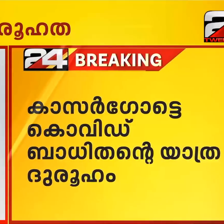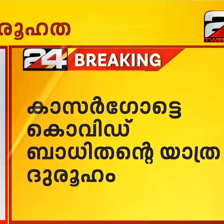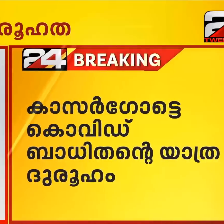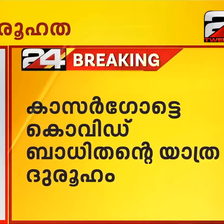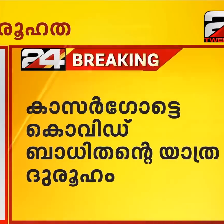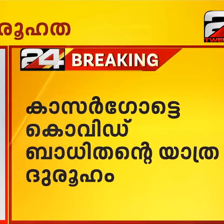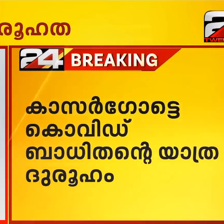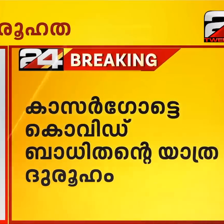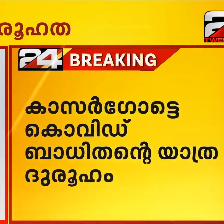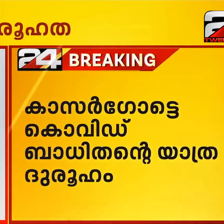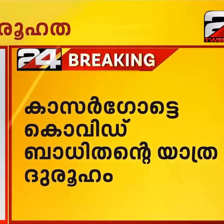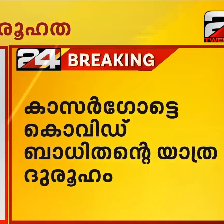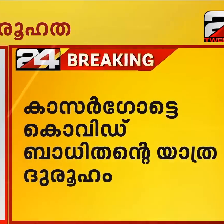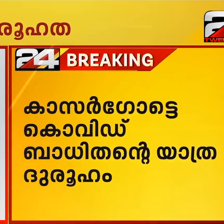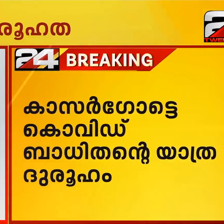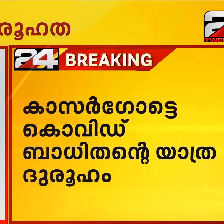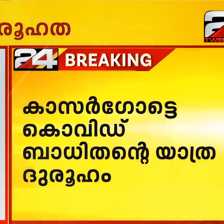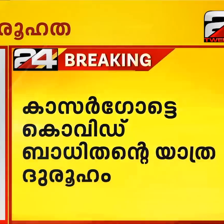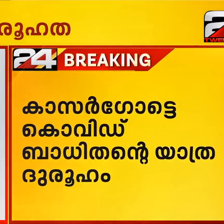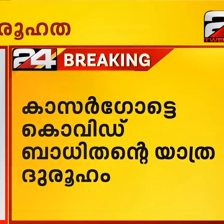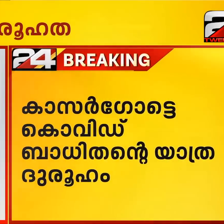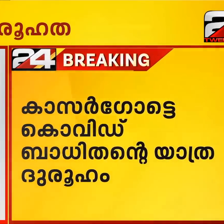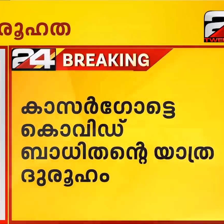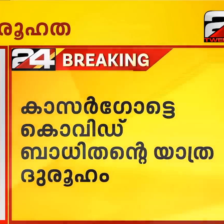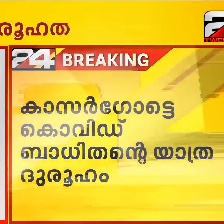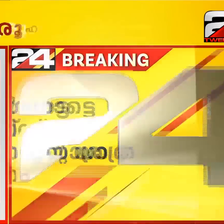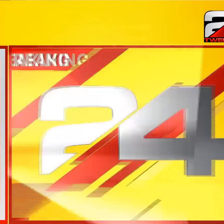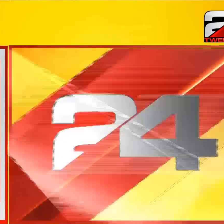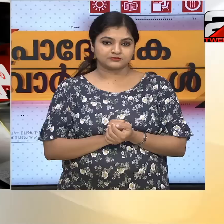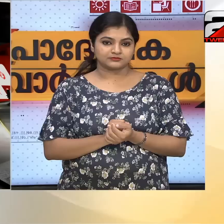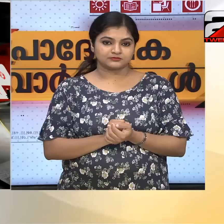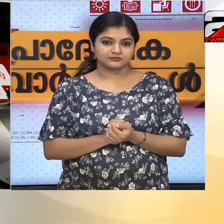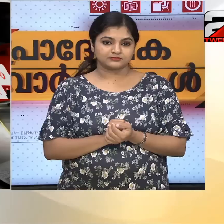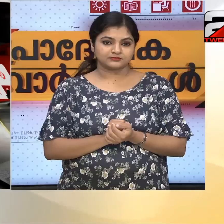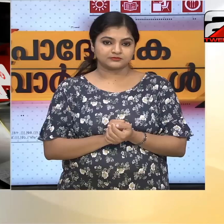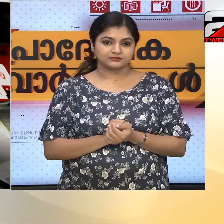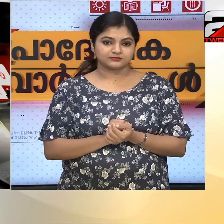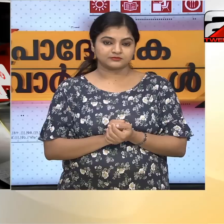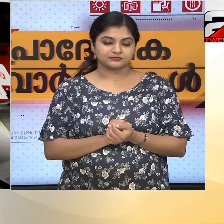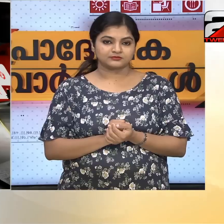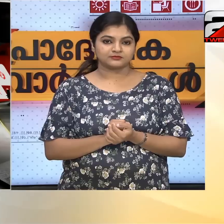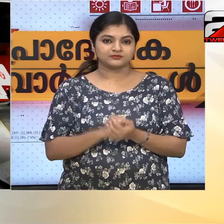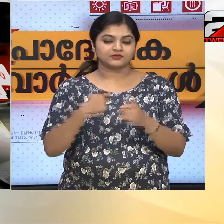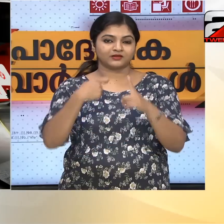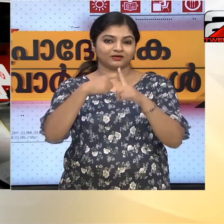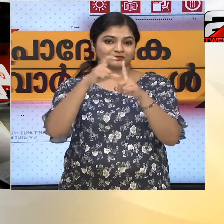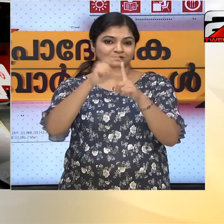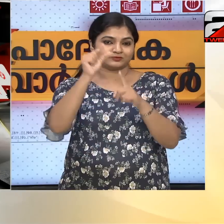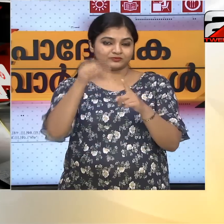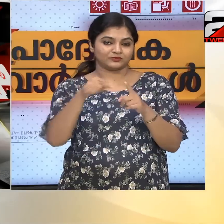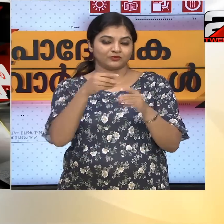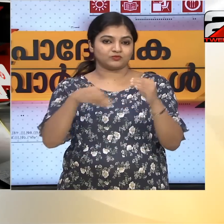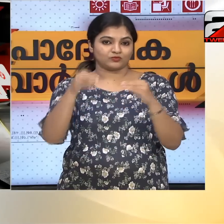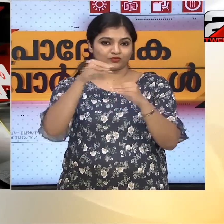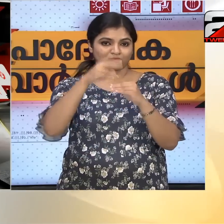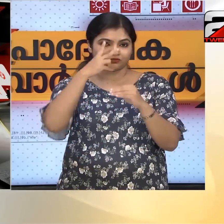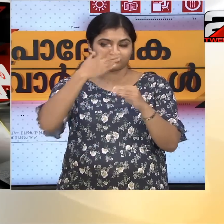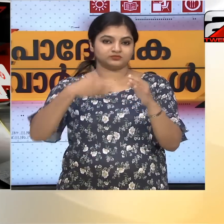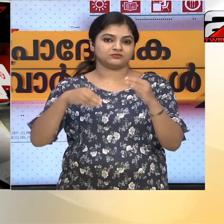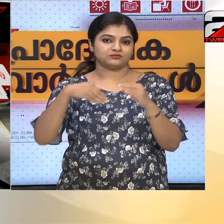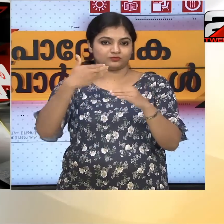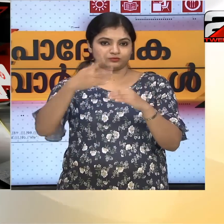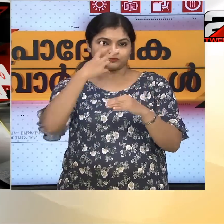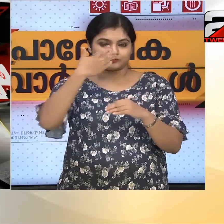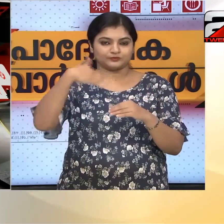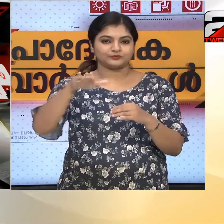യാത്രയിൽ ദുരൂഹതകളുണ്ടെന്ന് വ്യക്തമായിരിക്കുന്നു. കസ്റ്റംസിന് വ്യക്തമായ തെളിവുകൾ ലഭിച്ചു എന്നും ഇപ്പോൾ വാർത്തകൾ പുറത്തുവരുന്നുണ്ട്. കൂടുതൽ വിശദാംശങ്ങൾ അടുത്ത ബുള്ളറ്റിനുള്ളിൽ